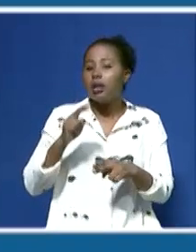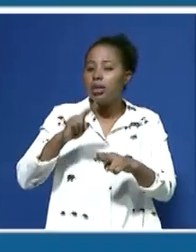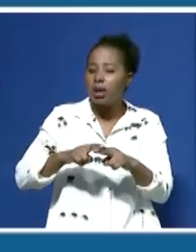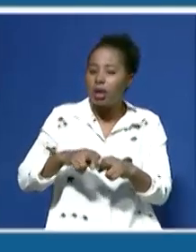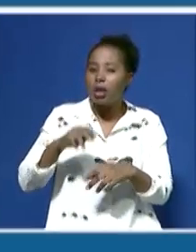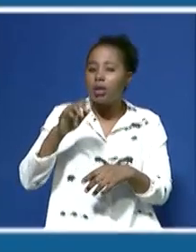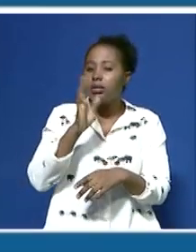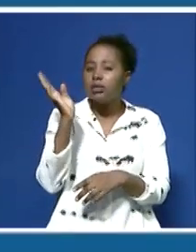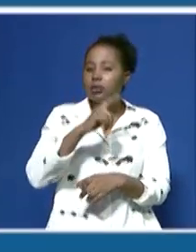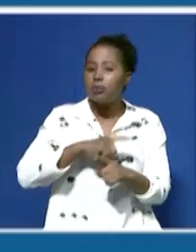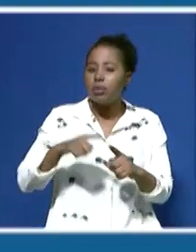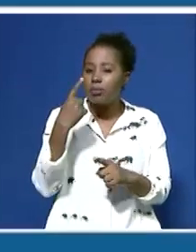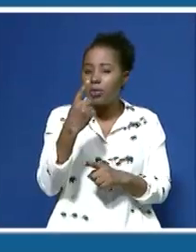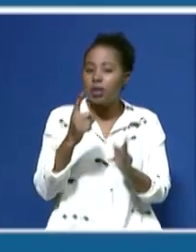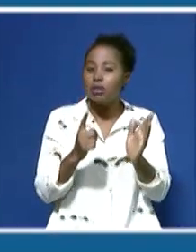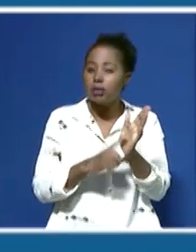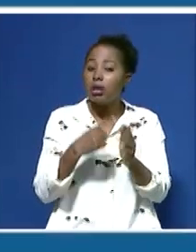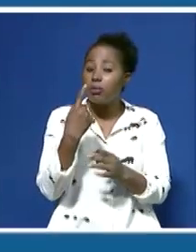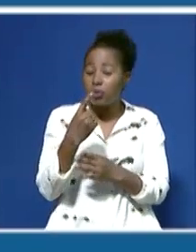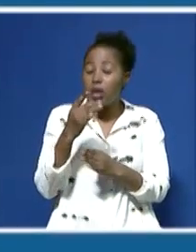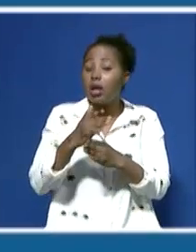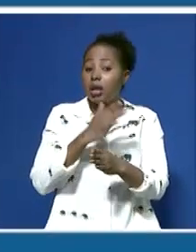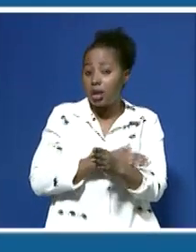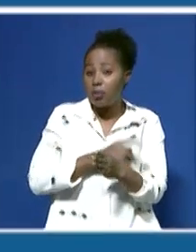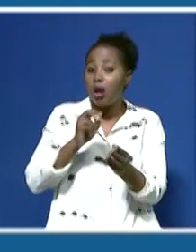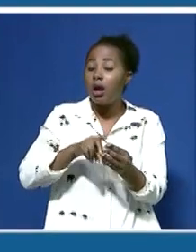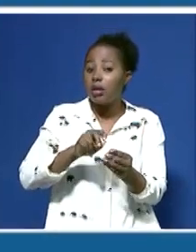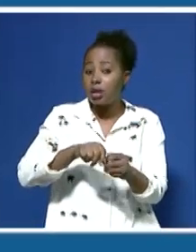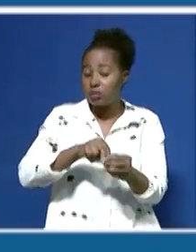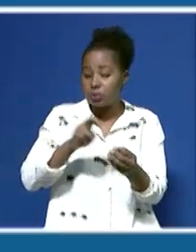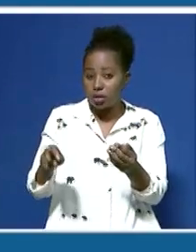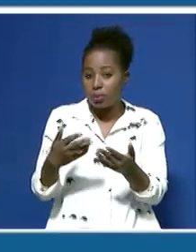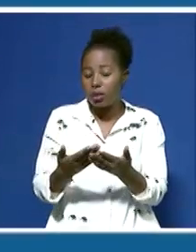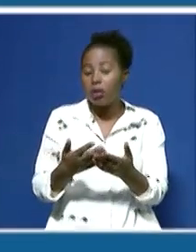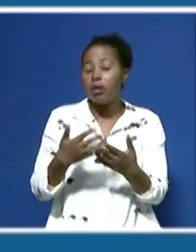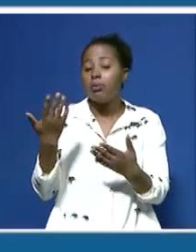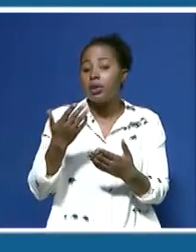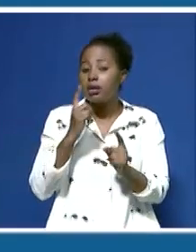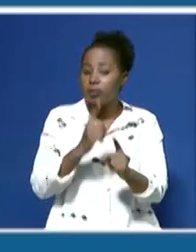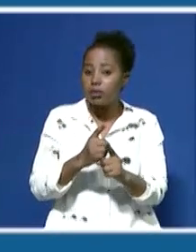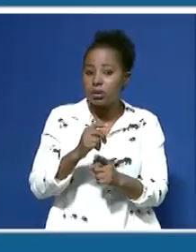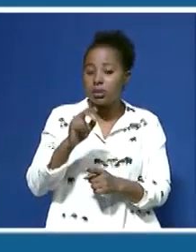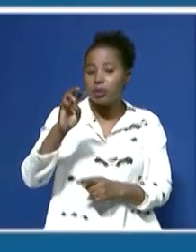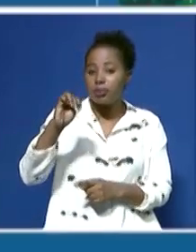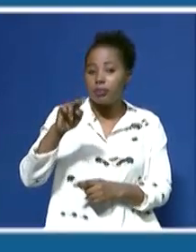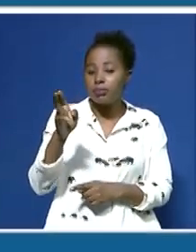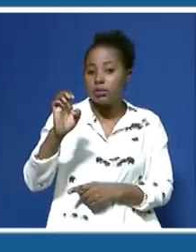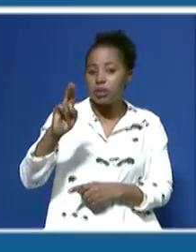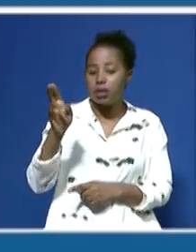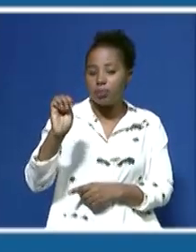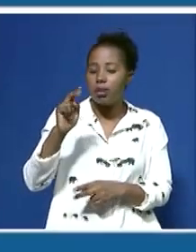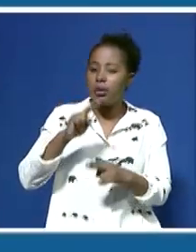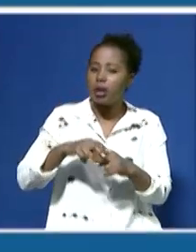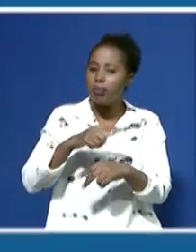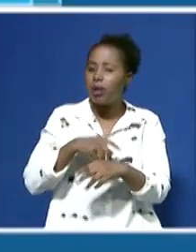cha siku 161 kabla hajatenguliwa. Mrithi wa Kitanga alikuwa ni Dr. Mwigulu Nchemba, ambaye amekaa muda